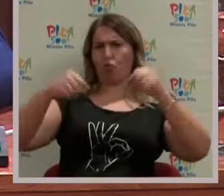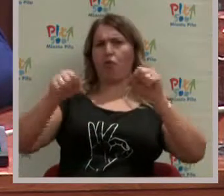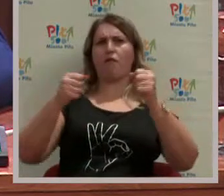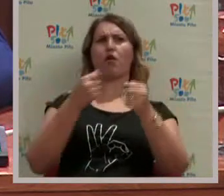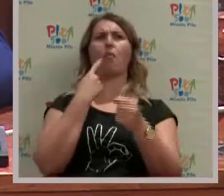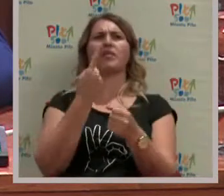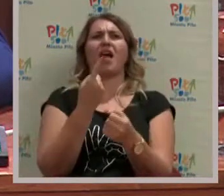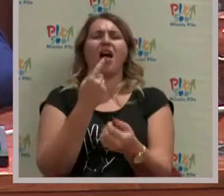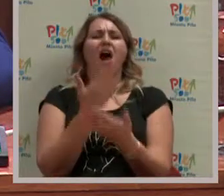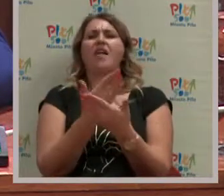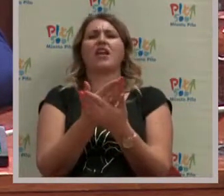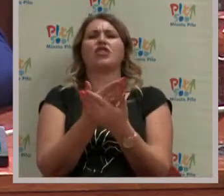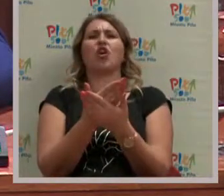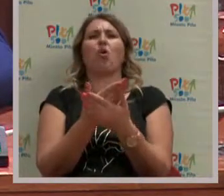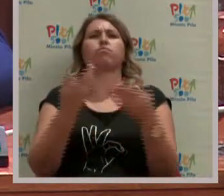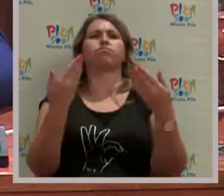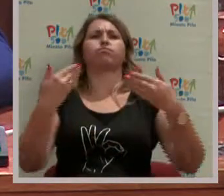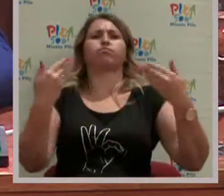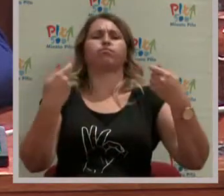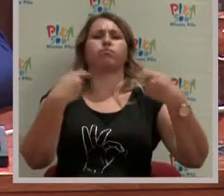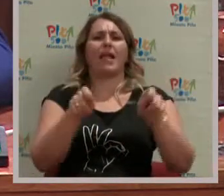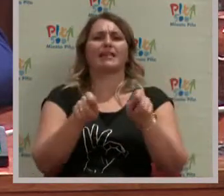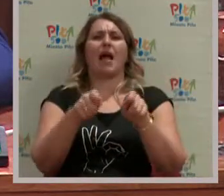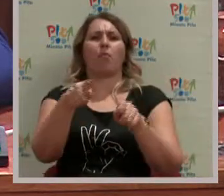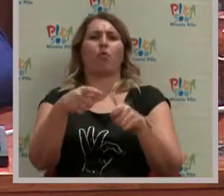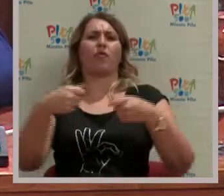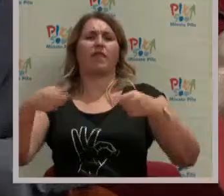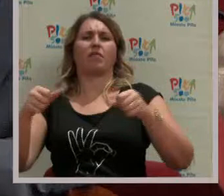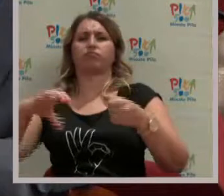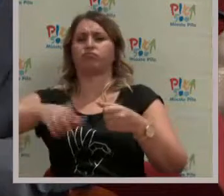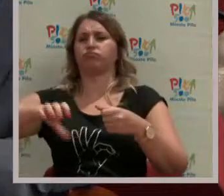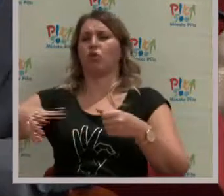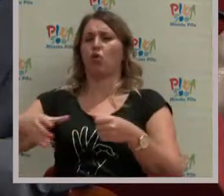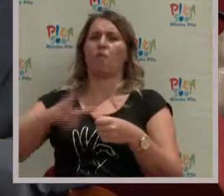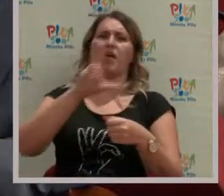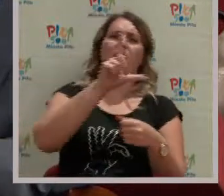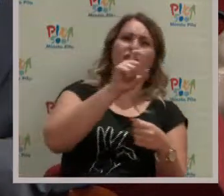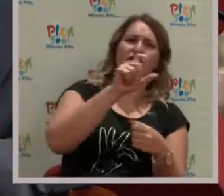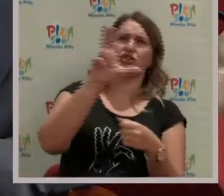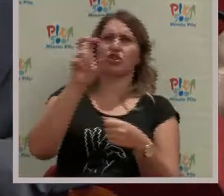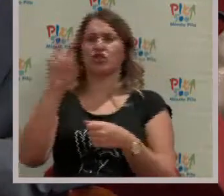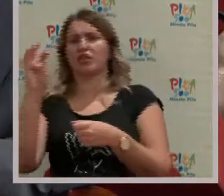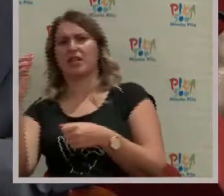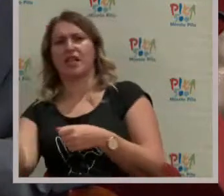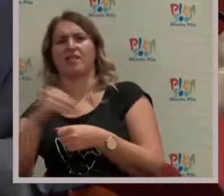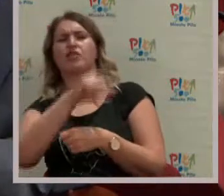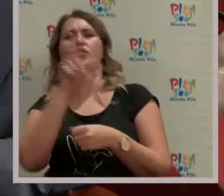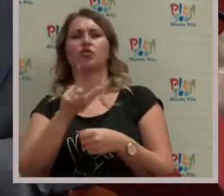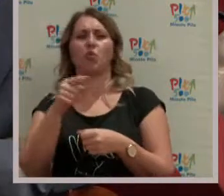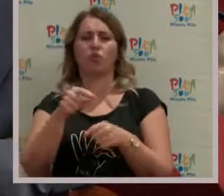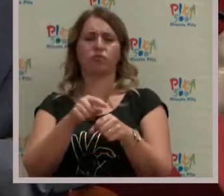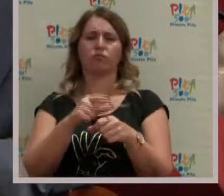kluby, które mają zadłużenia rzędu 200, 300 czy 600 tysięcy złotych. Te sumy dla takich klubów